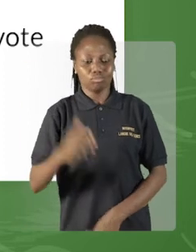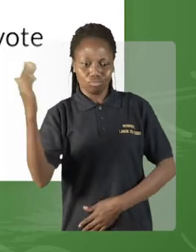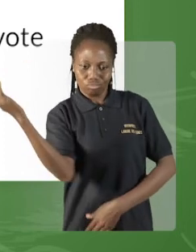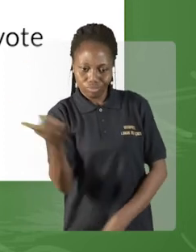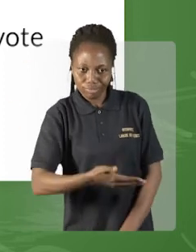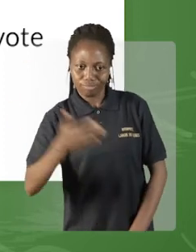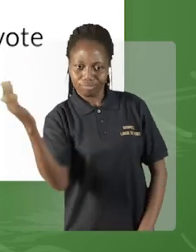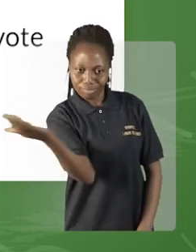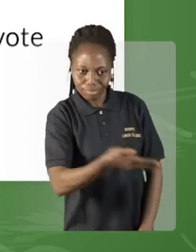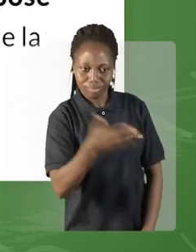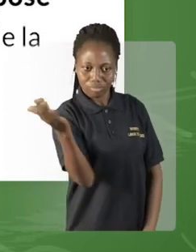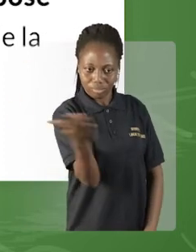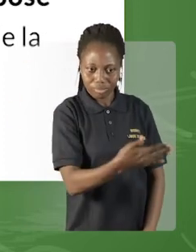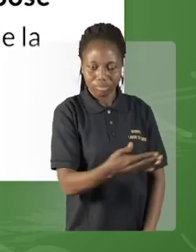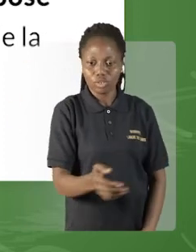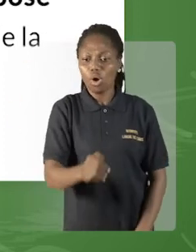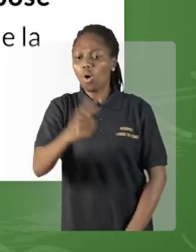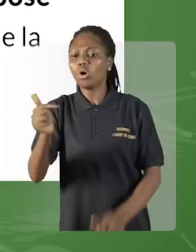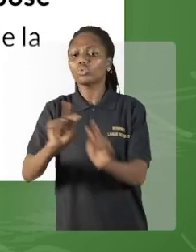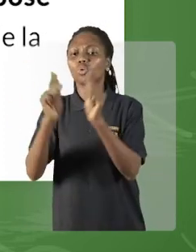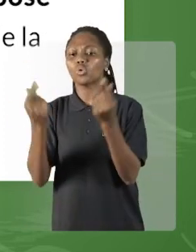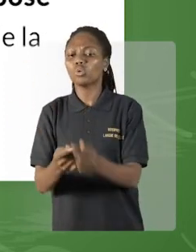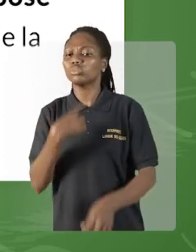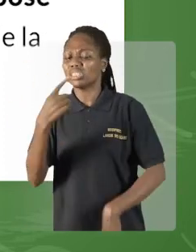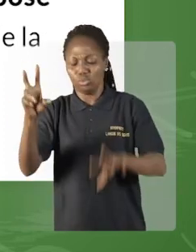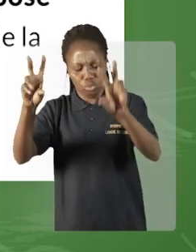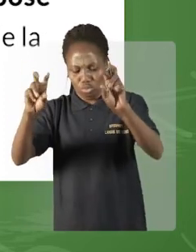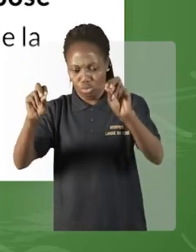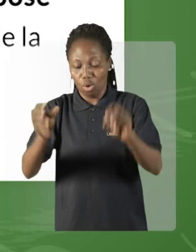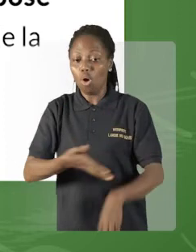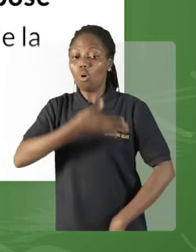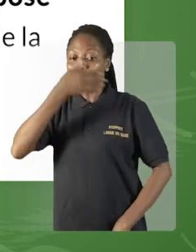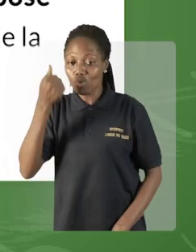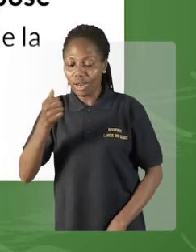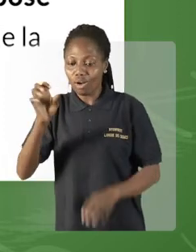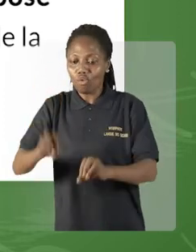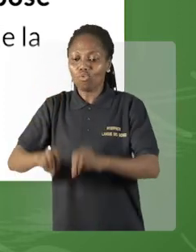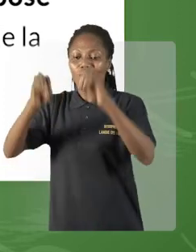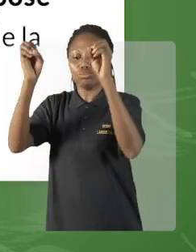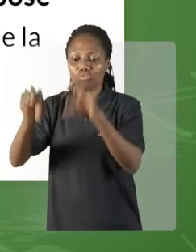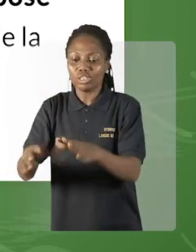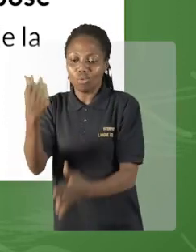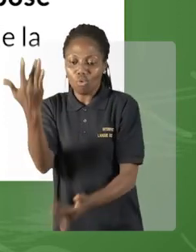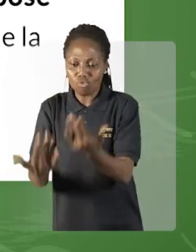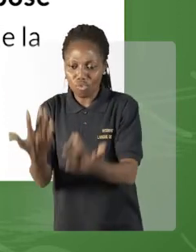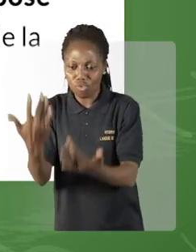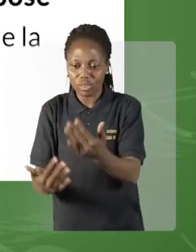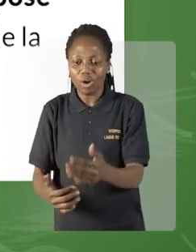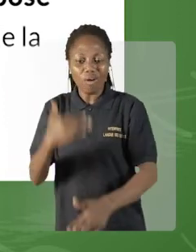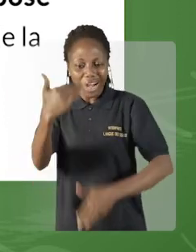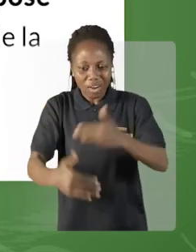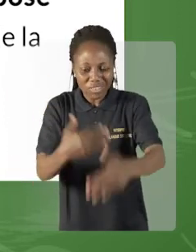groupes s'opposent. Le premier suggère le défrichage à la